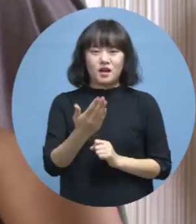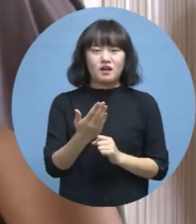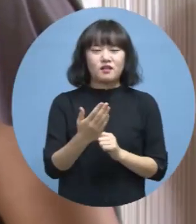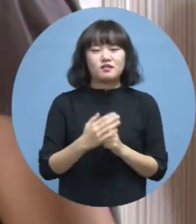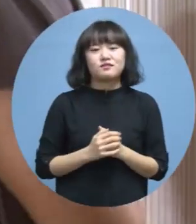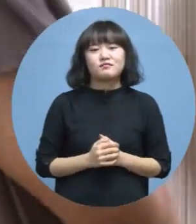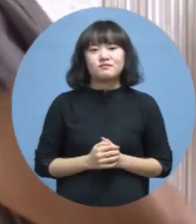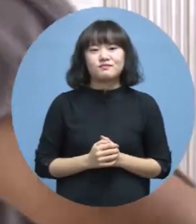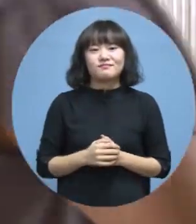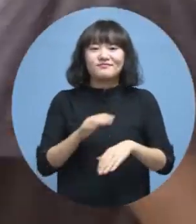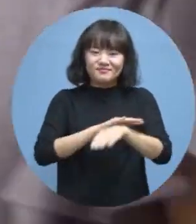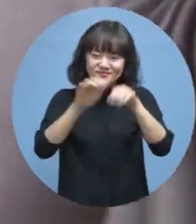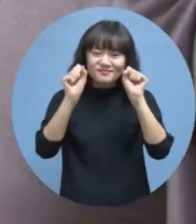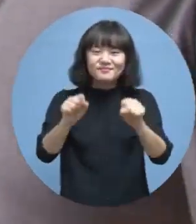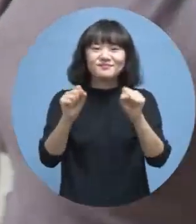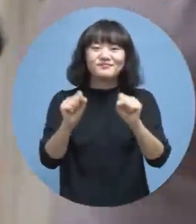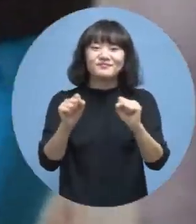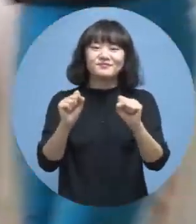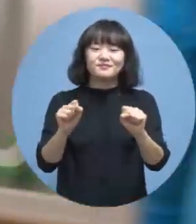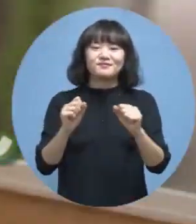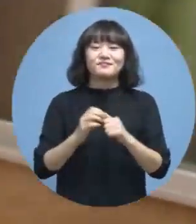길을 이어. 안녕하세요.